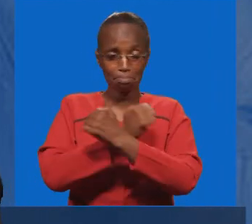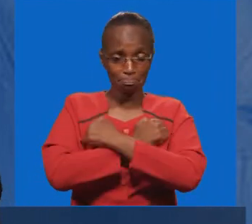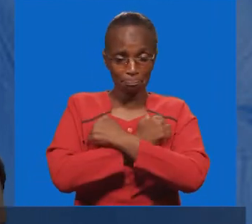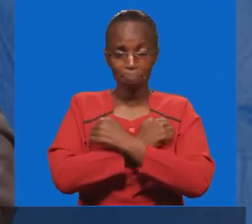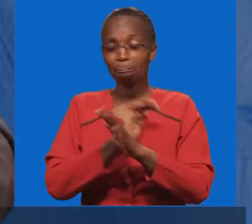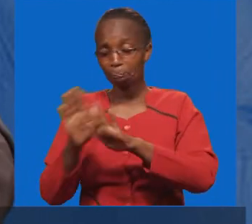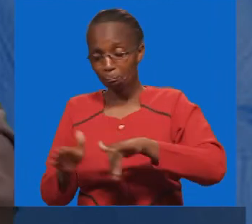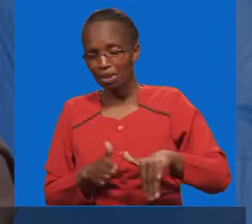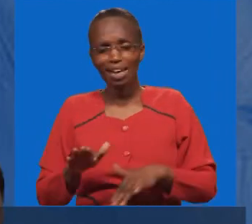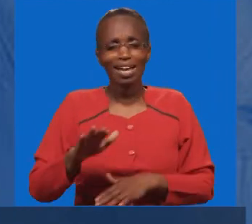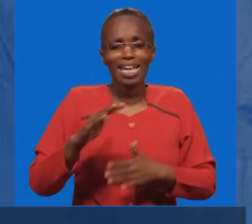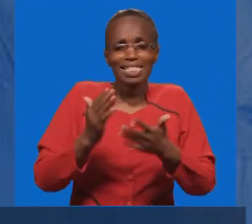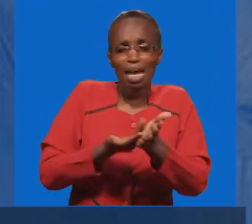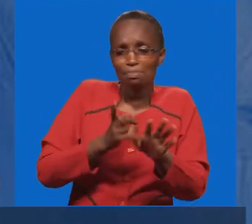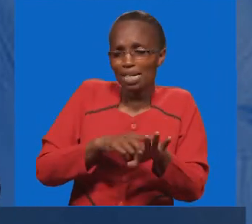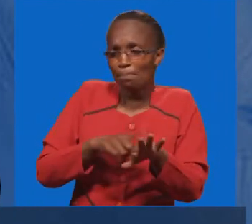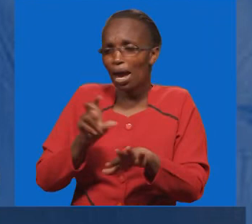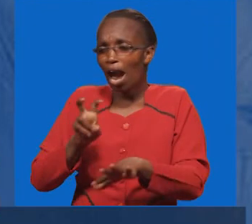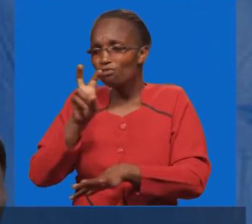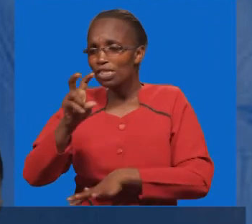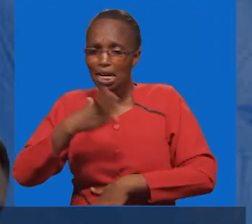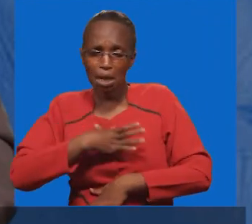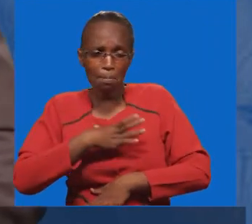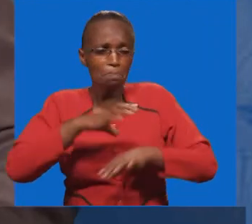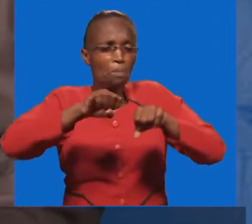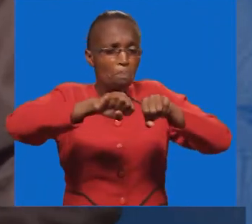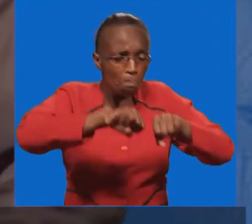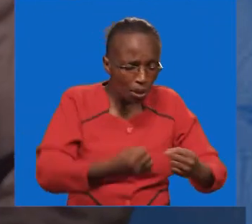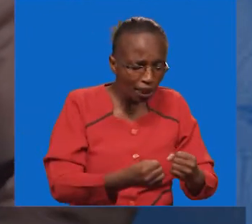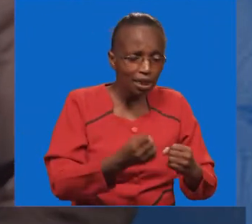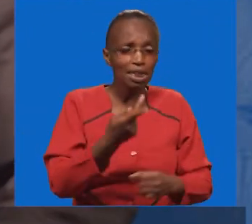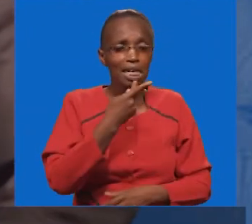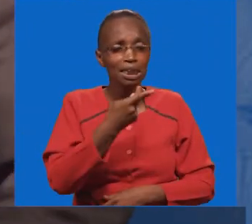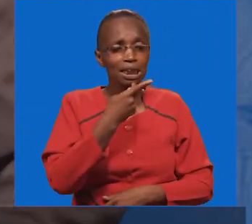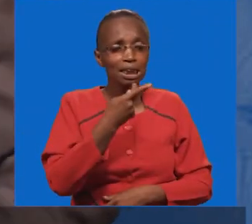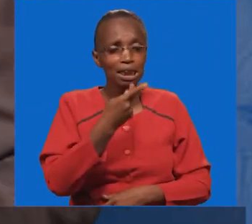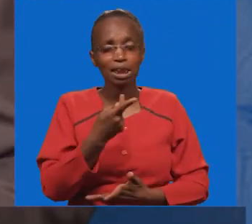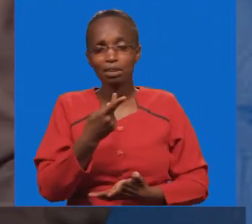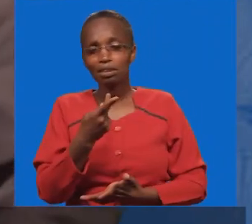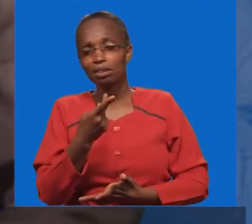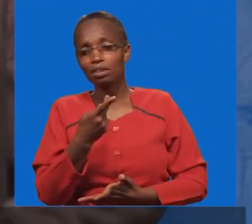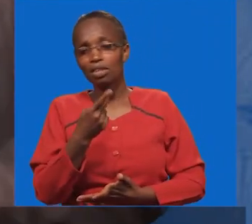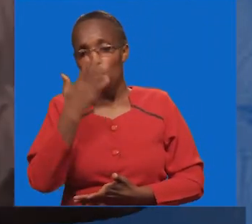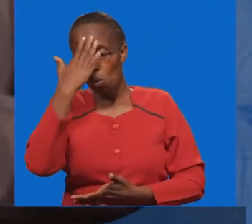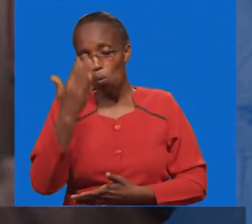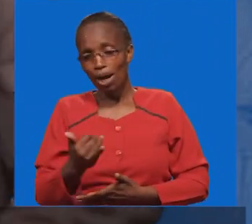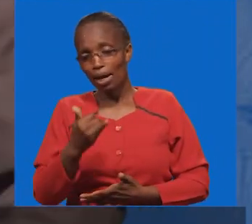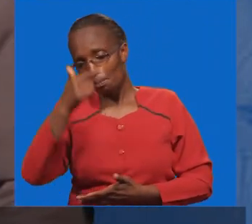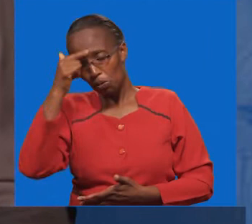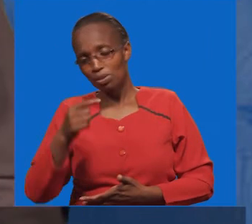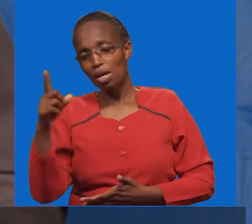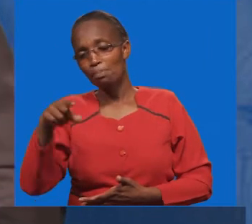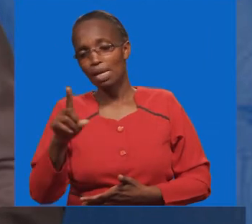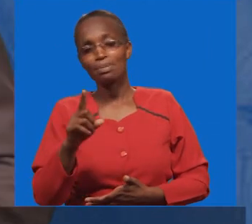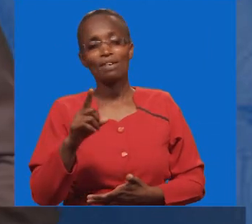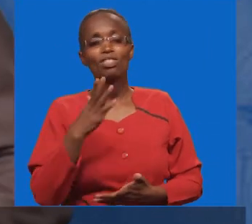kwetu. Kwa nini tusikaweze pia kuonyesha upendo? Nikaona pia wengine wakifunja pengine vifaa vya